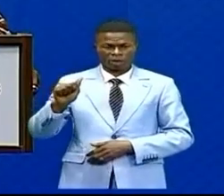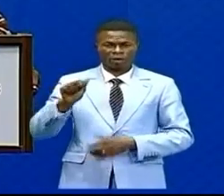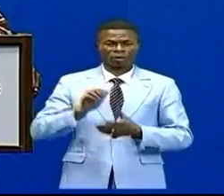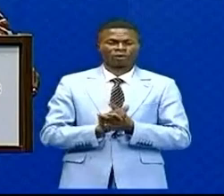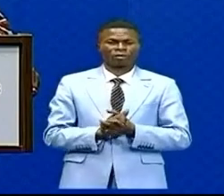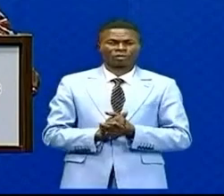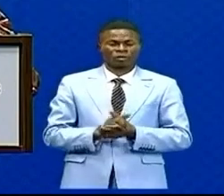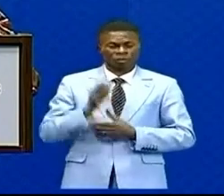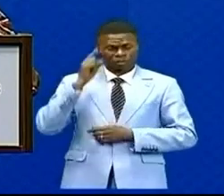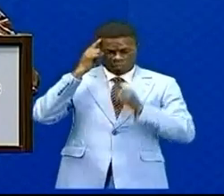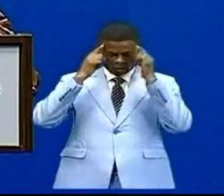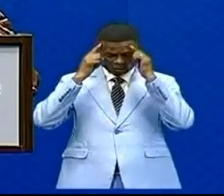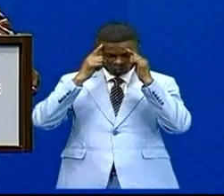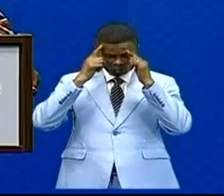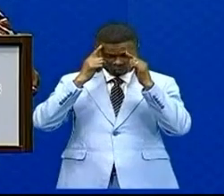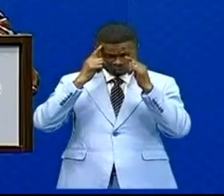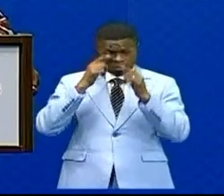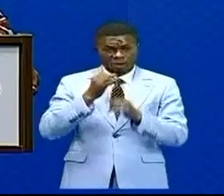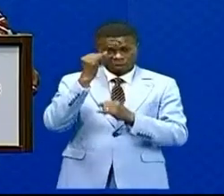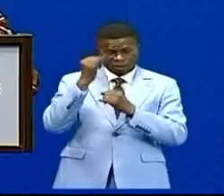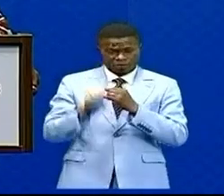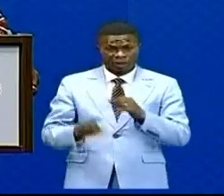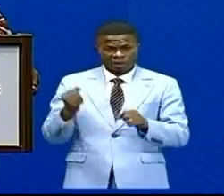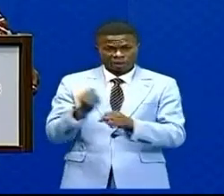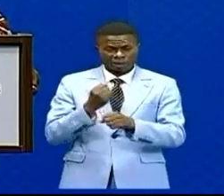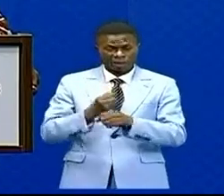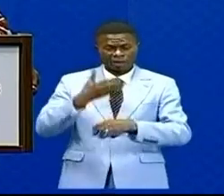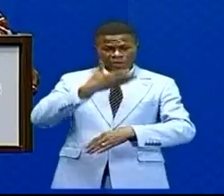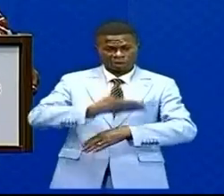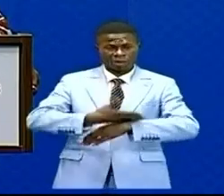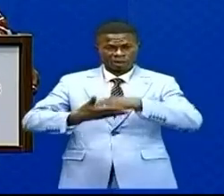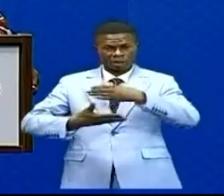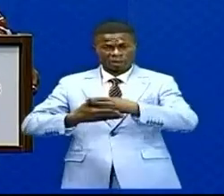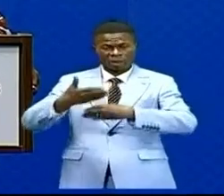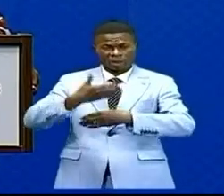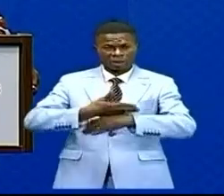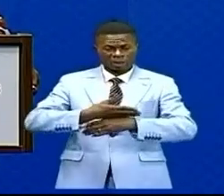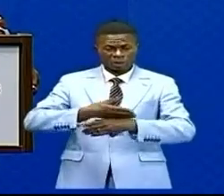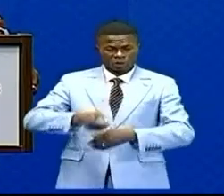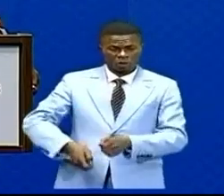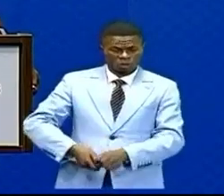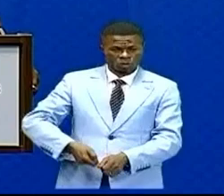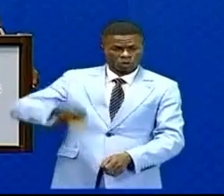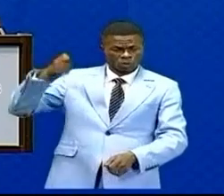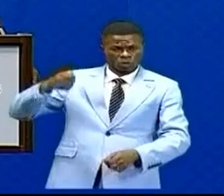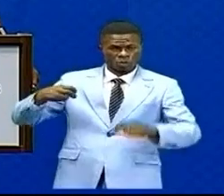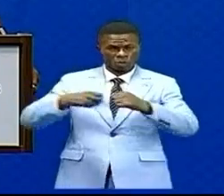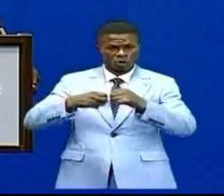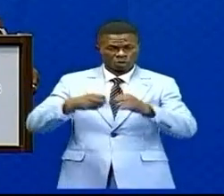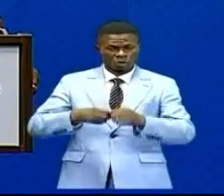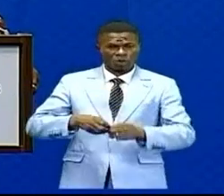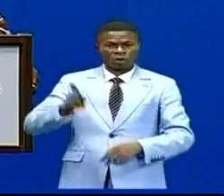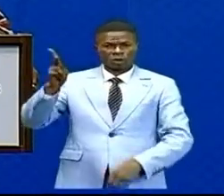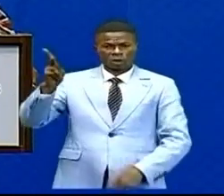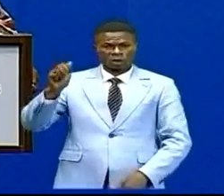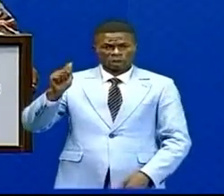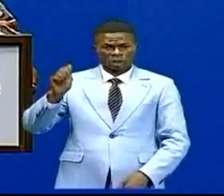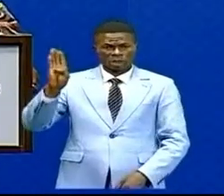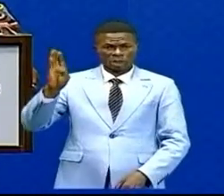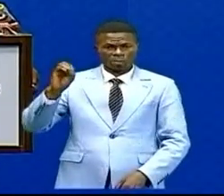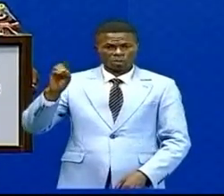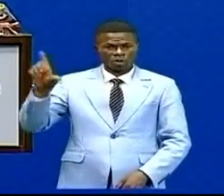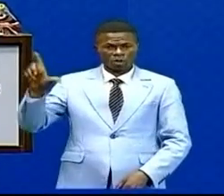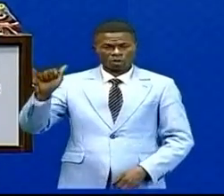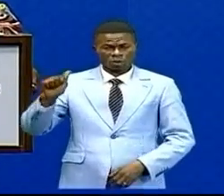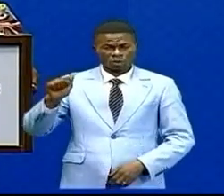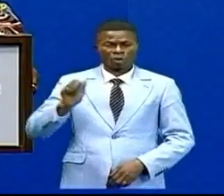Dans le souci de finaliser les travaux de la construction de la centrale hydroélectrique de Kakobola, le président